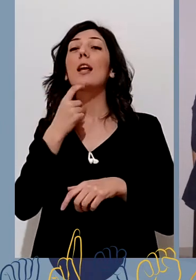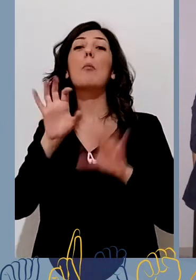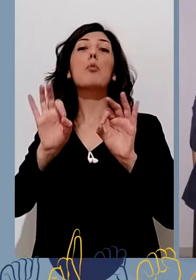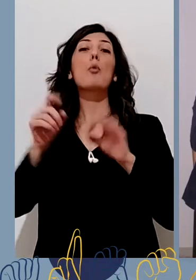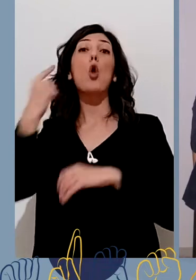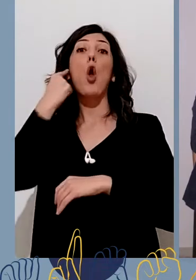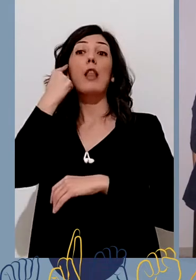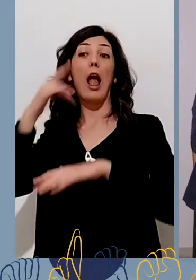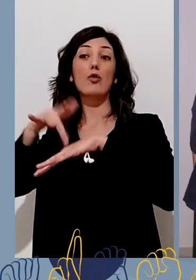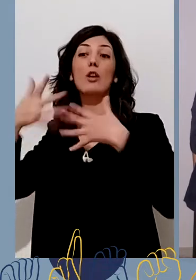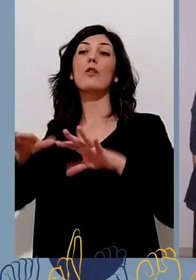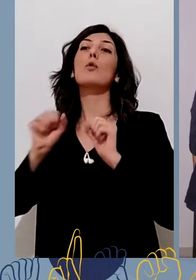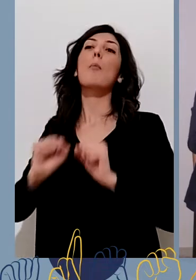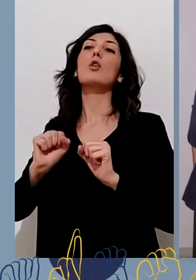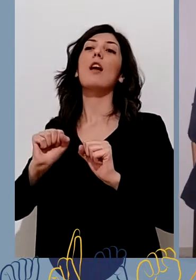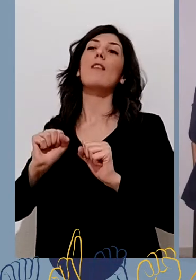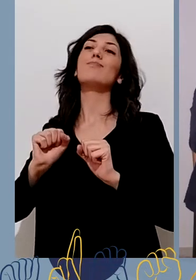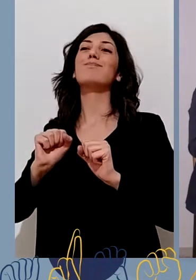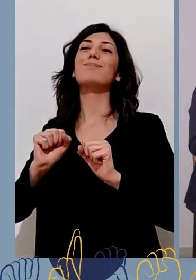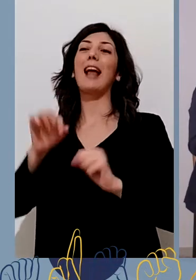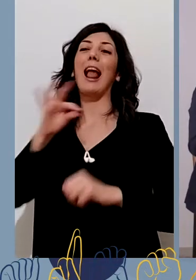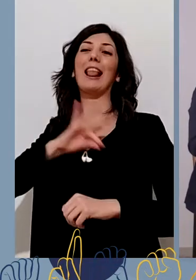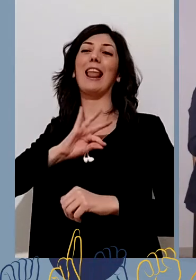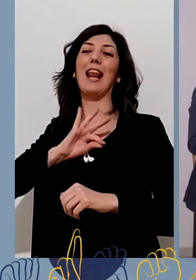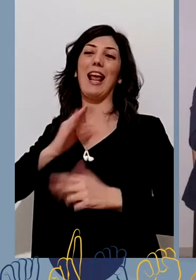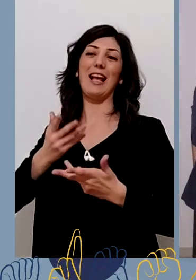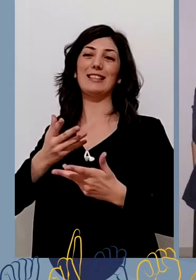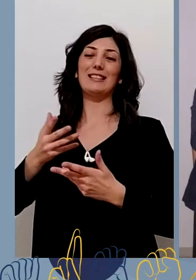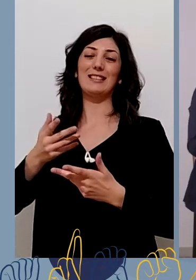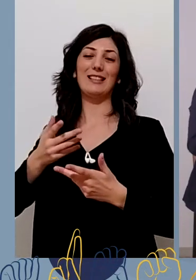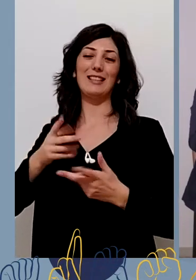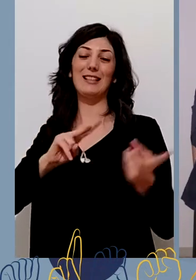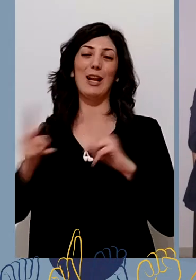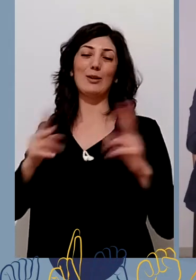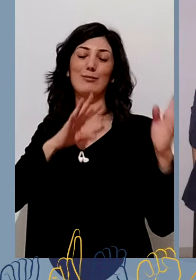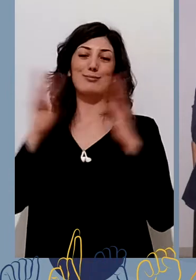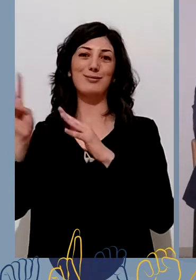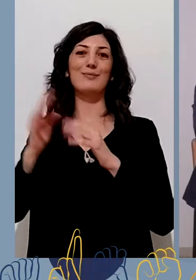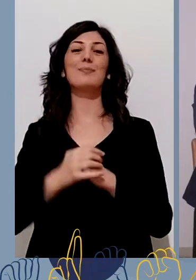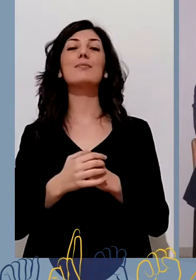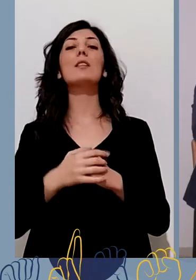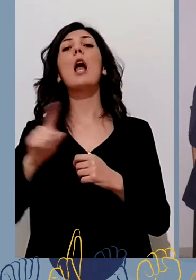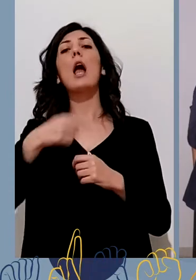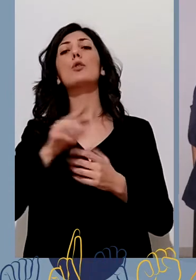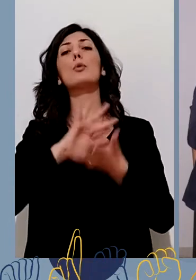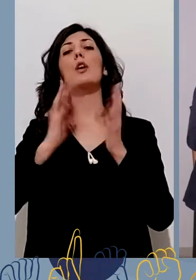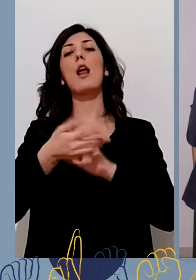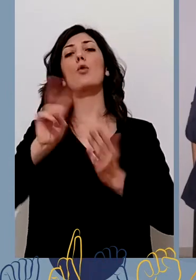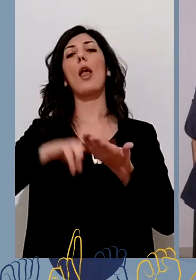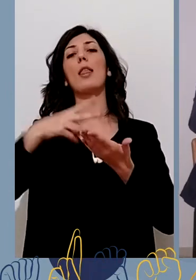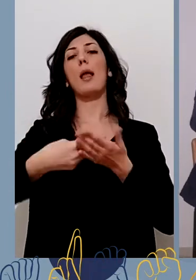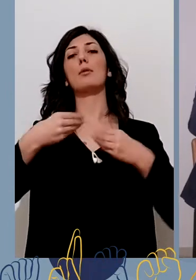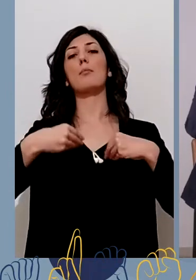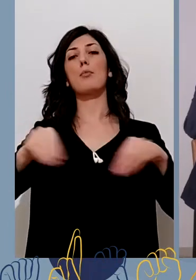quindi perciò poi i sordi hanno voluto fortemente questa figura professionale, che è l'interprete qualificato,